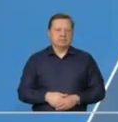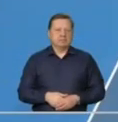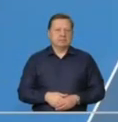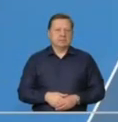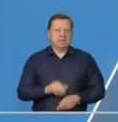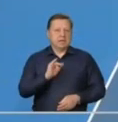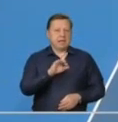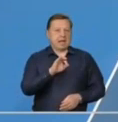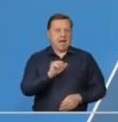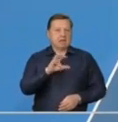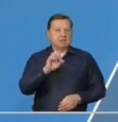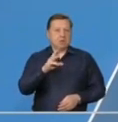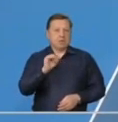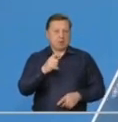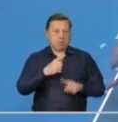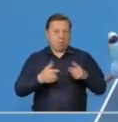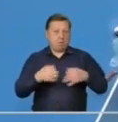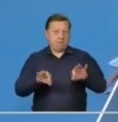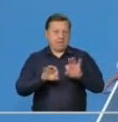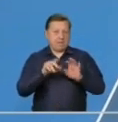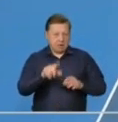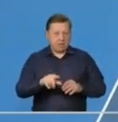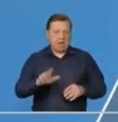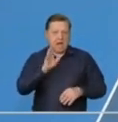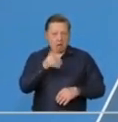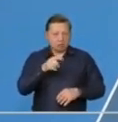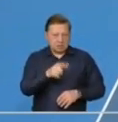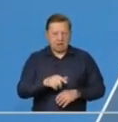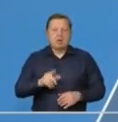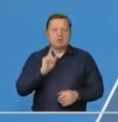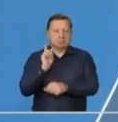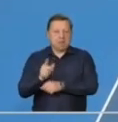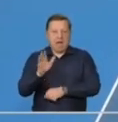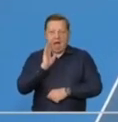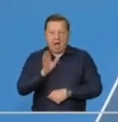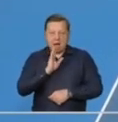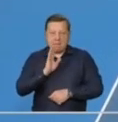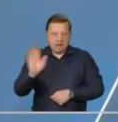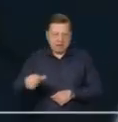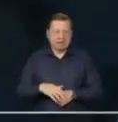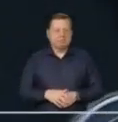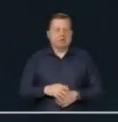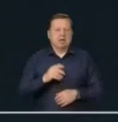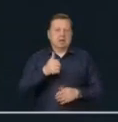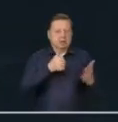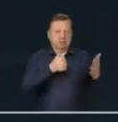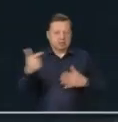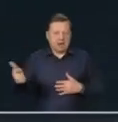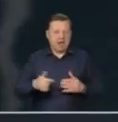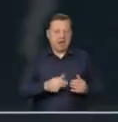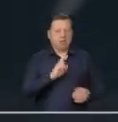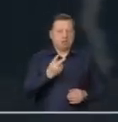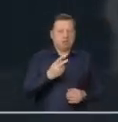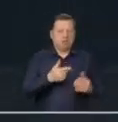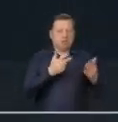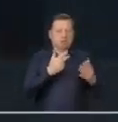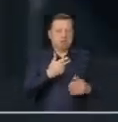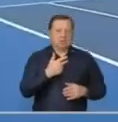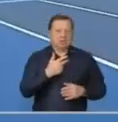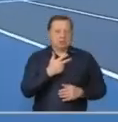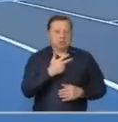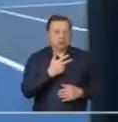Iga Świątek już w półfinale turnieju w Adelaidzie. Polka wygrała z Amerykanką Danielle Collins w dwóch setach. W pierwszym było 6-2, a w drugim przystanie 3-0. Dla